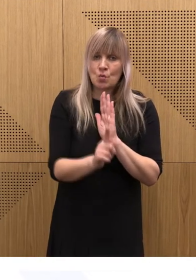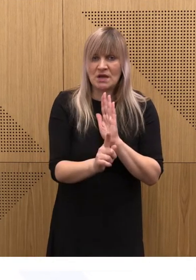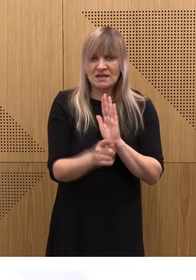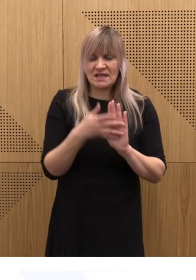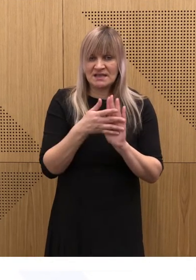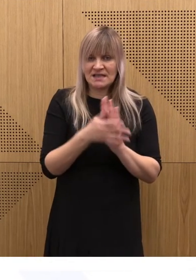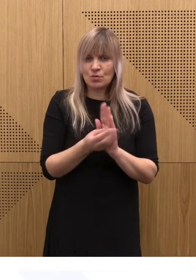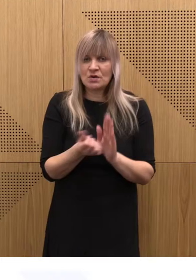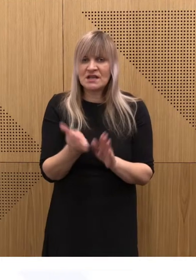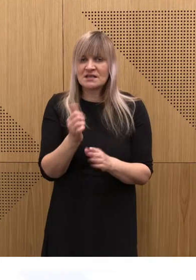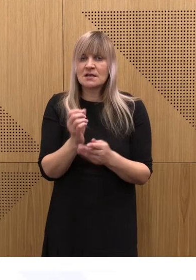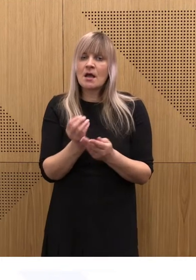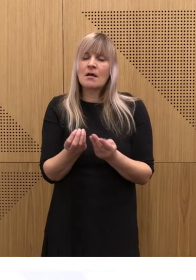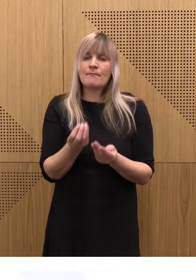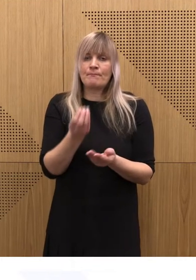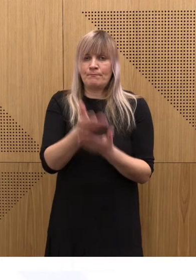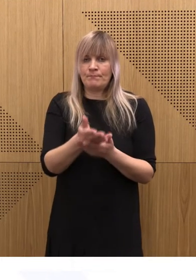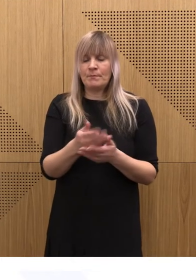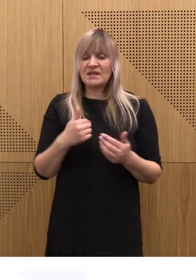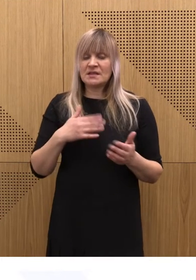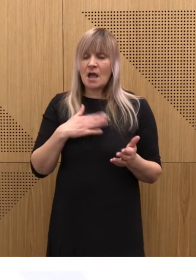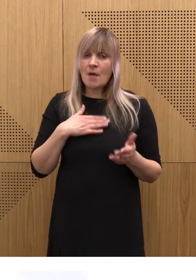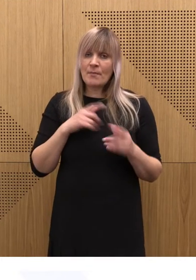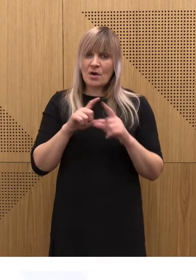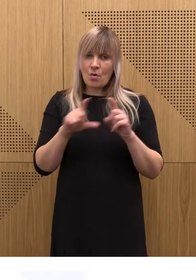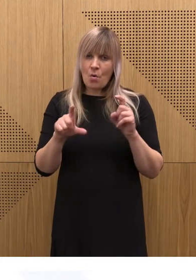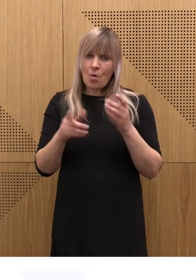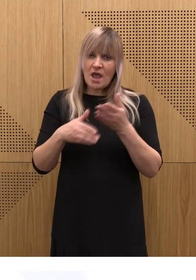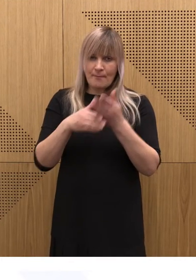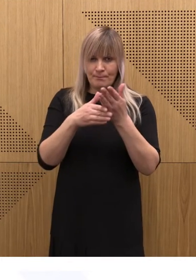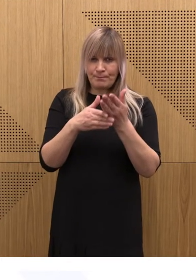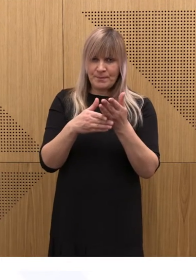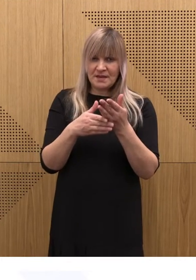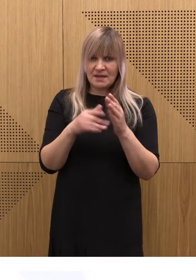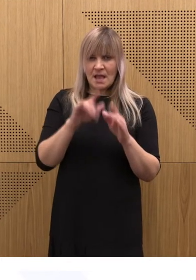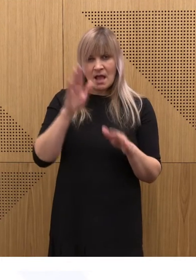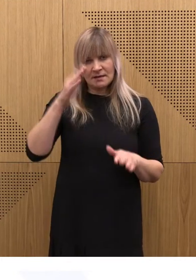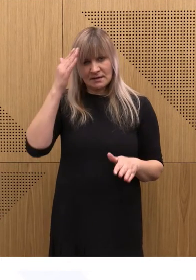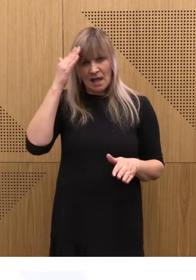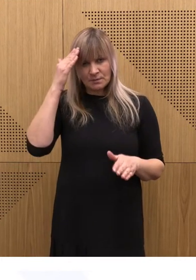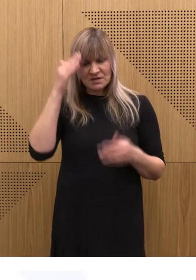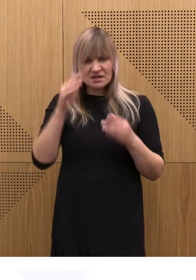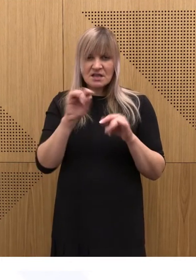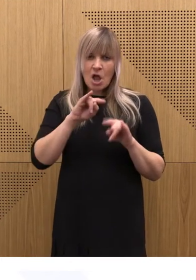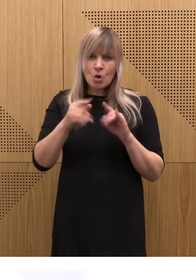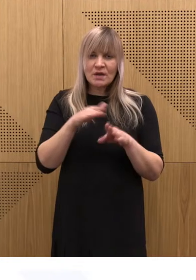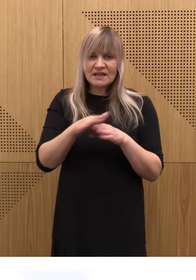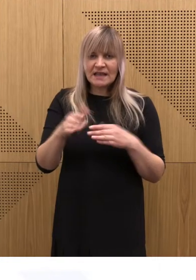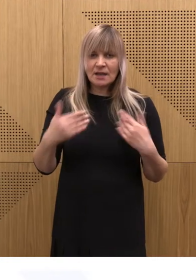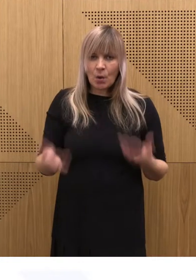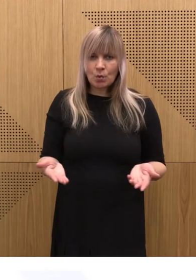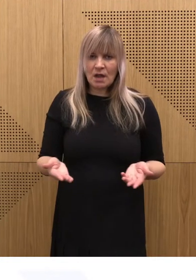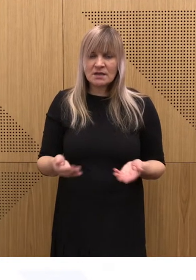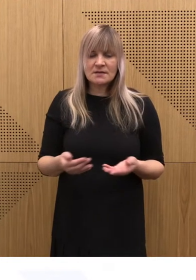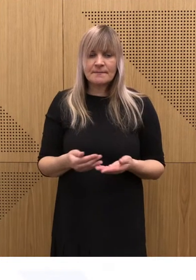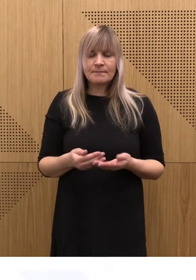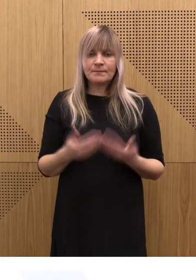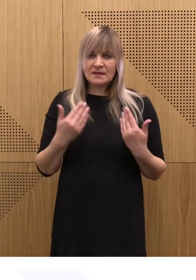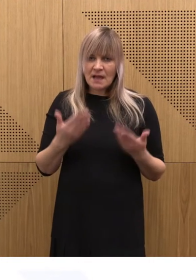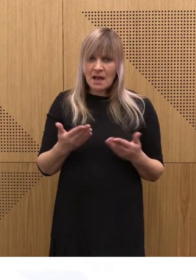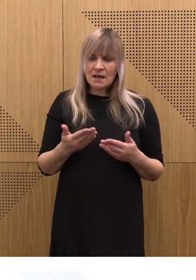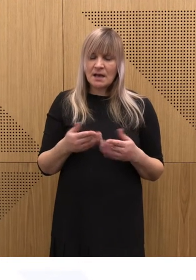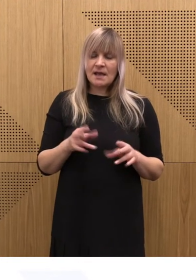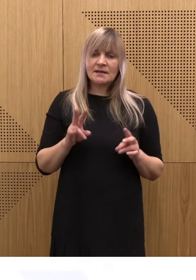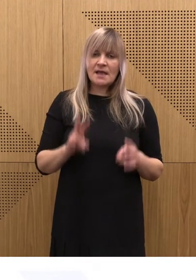ja sellega me tegeleme ja tahame koolidele appi minna, et neid lünki täita. Kas meil õnnestub see täita siis selle jälle